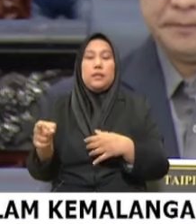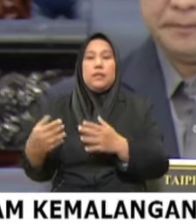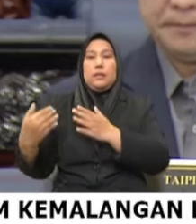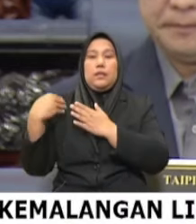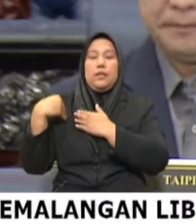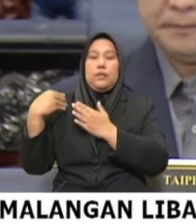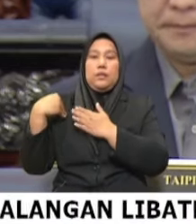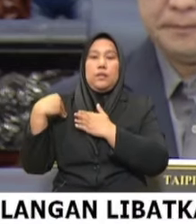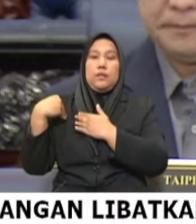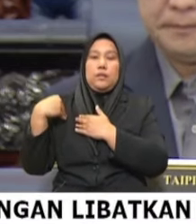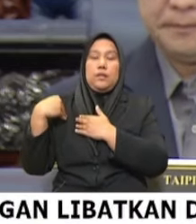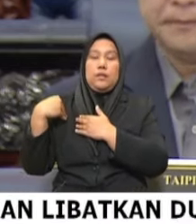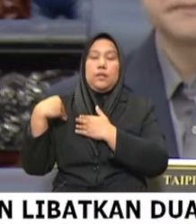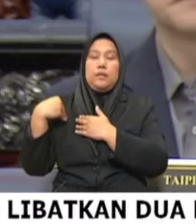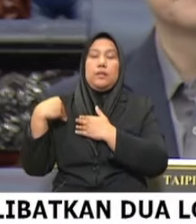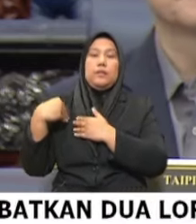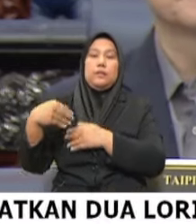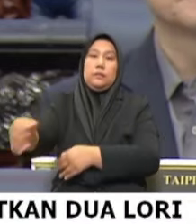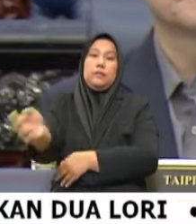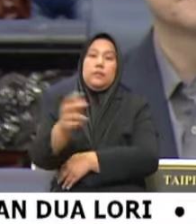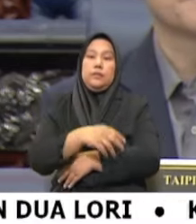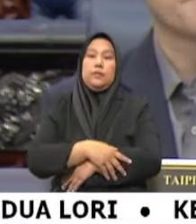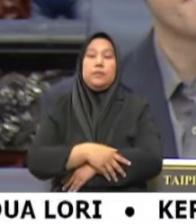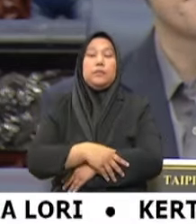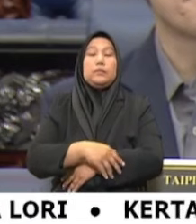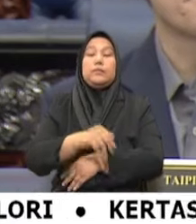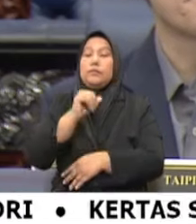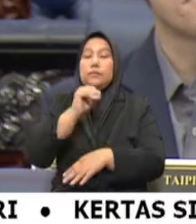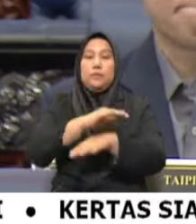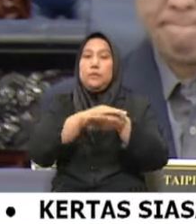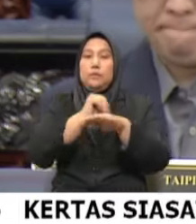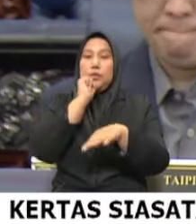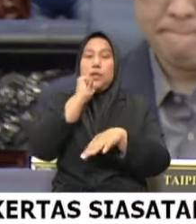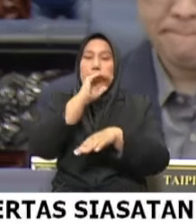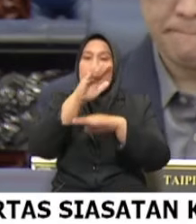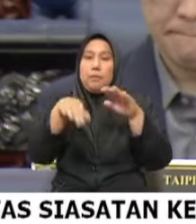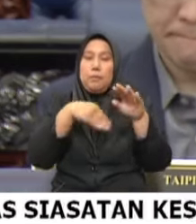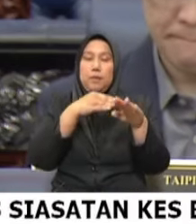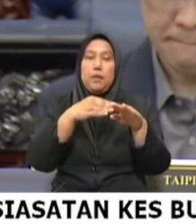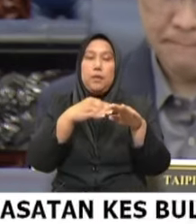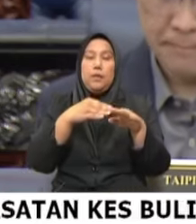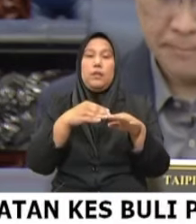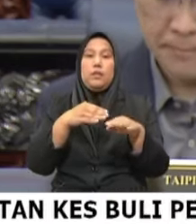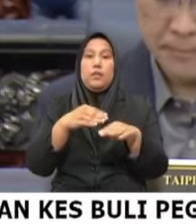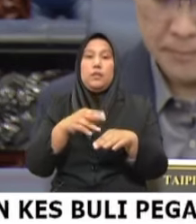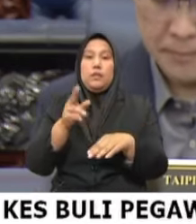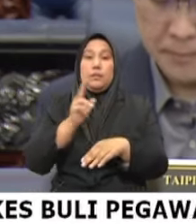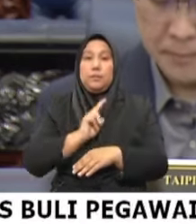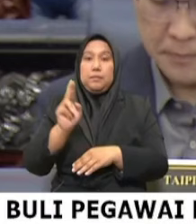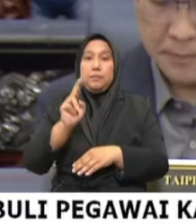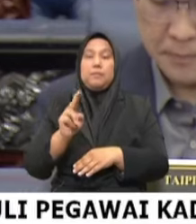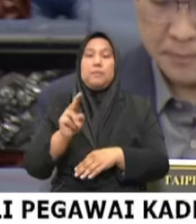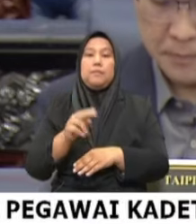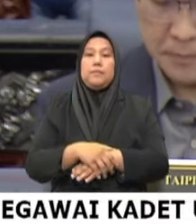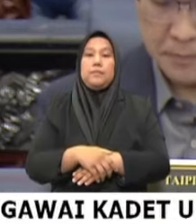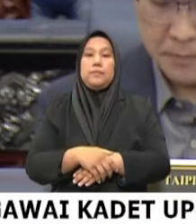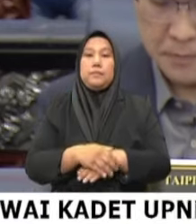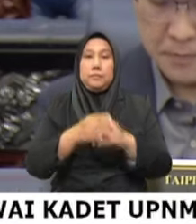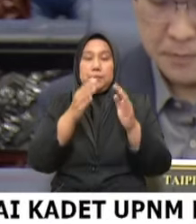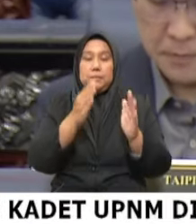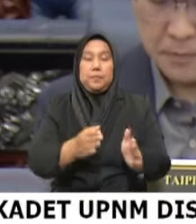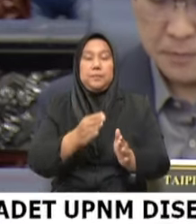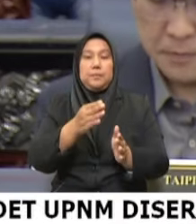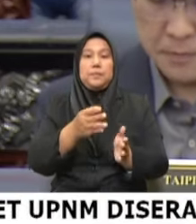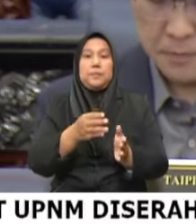pihak berkuasa. Ianya bukan di bawah pihak berkuasa agama, tetapi ianya di bawah pihak berkuasa yang lain. Sampai bila